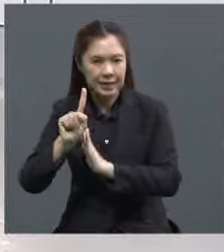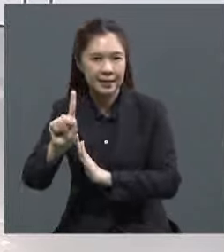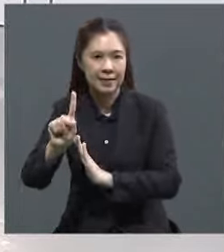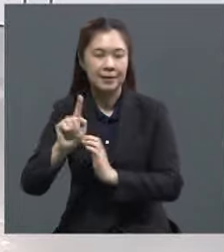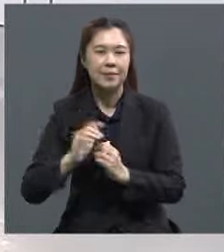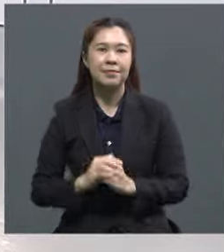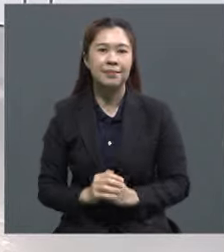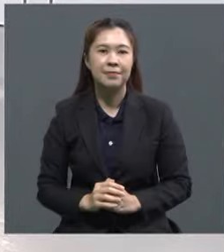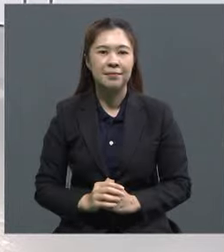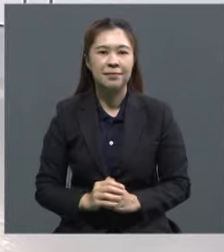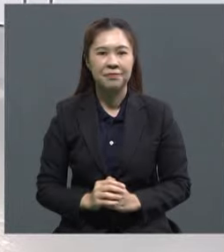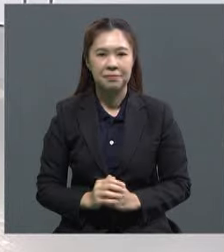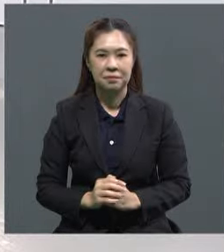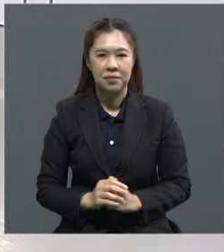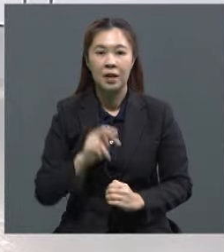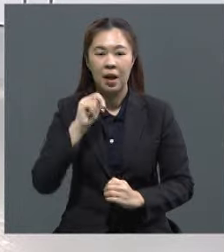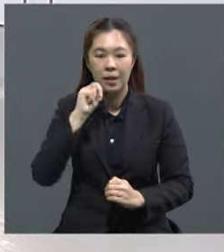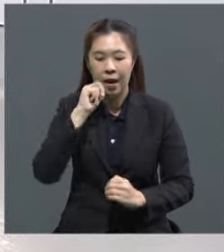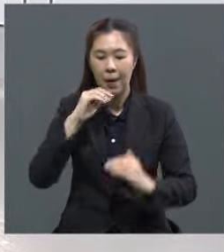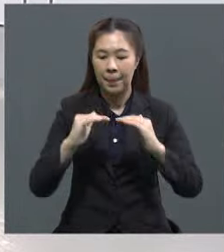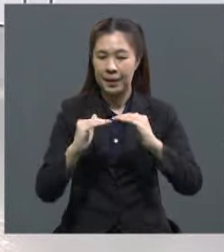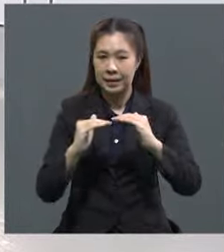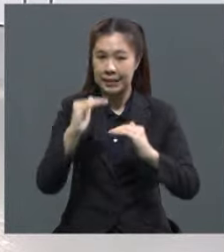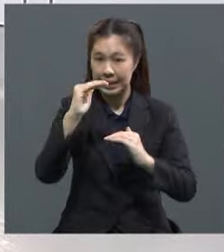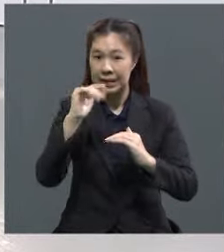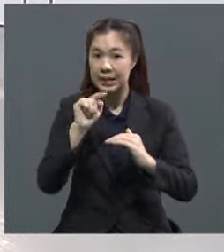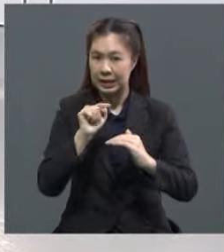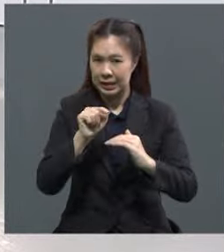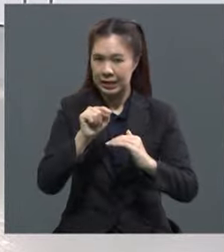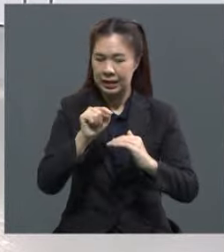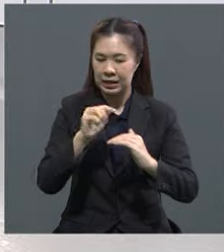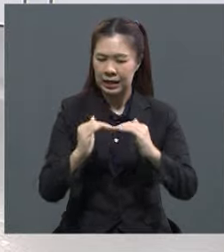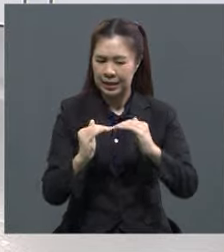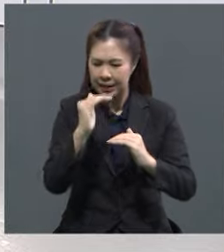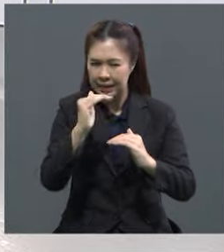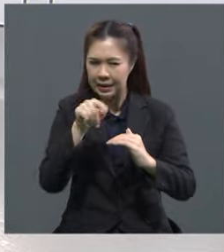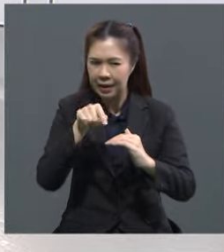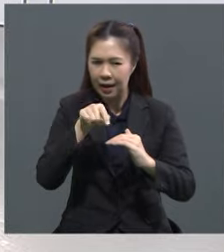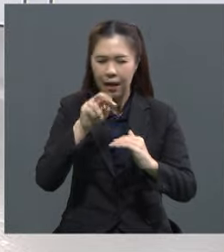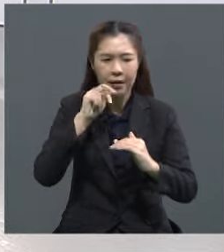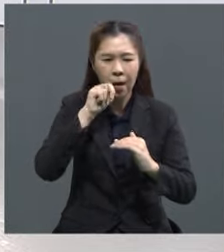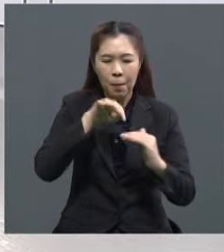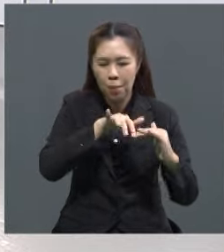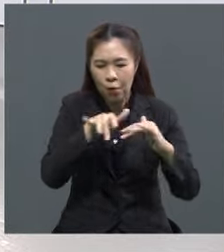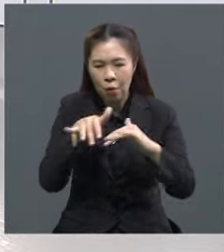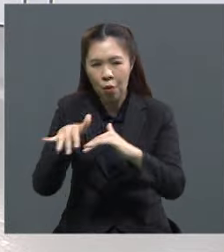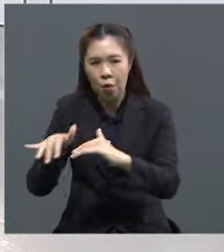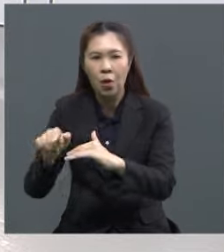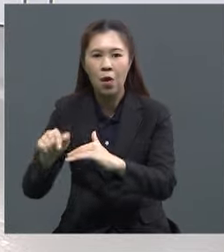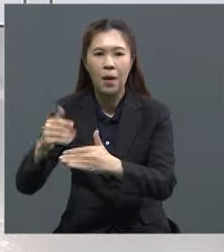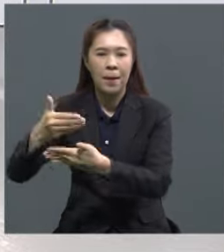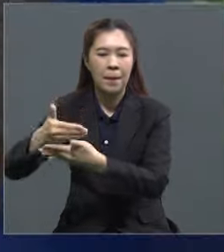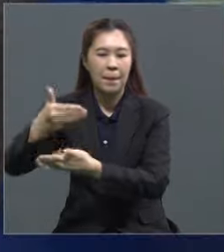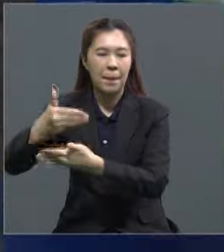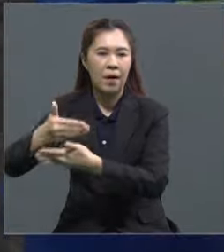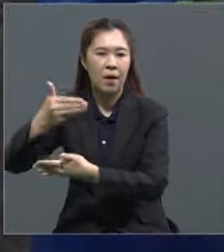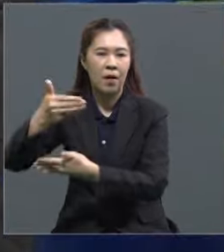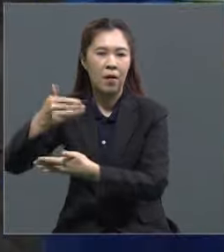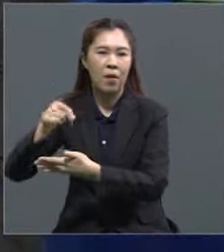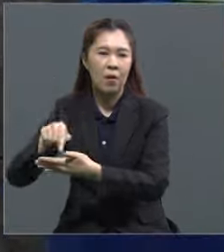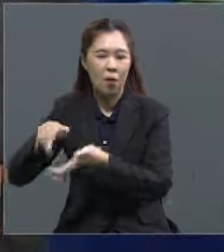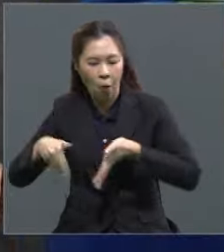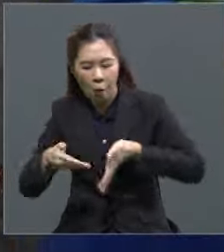ที่อ่ามีปริมาณน้ำส่วนเกินในส่วนนี้เนี่ยก็จะต้องออกไปส่วนหนึงครับไปทางอ่าประตูระบายน้ำคลอง 6บาทค่ะ